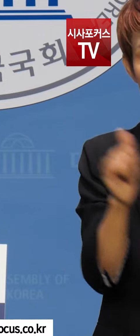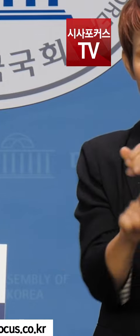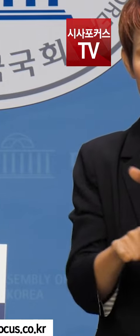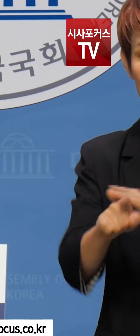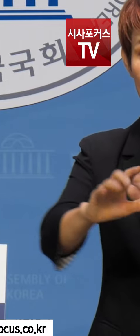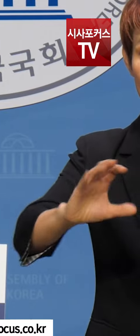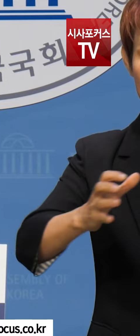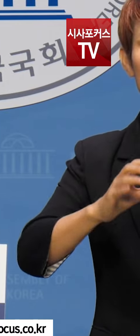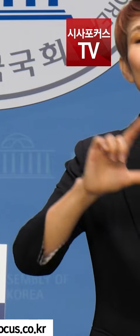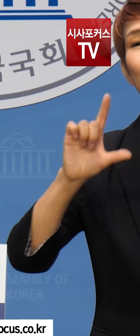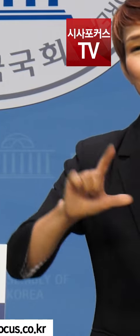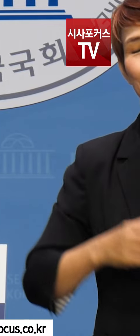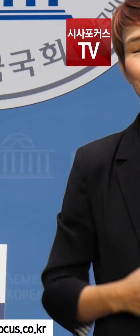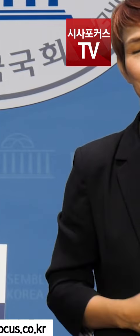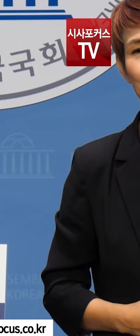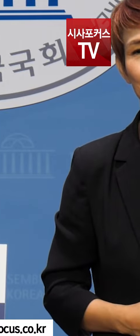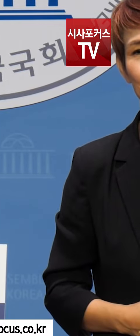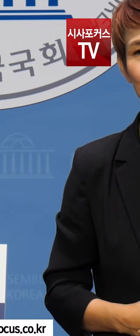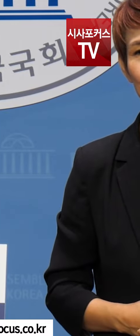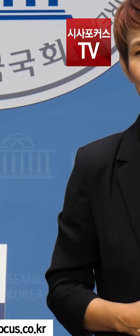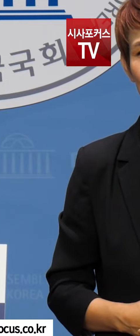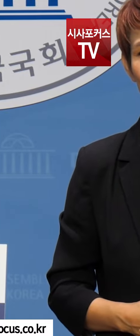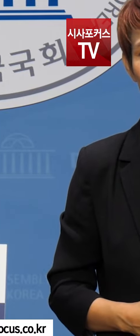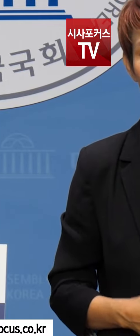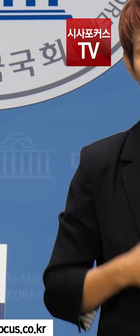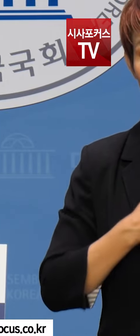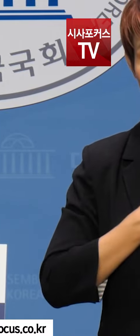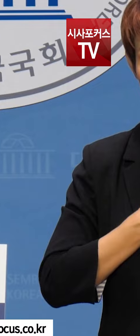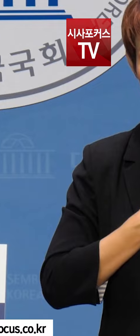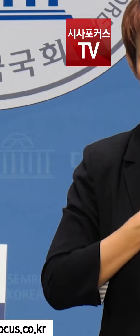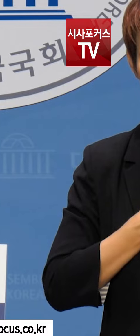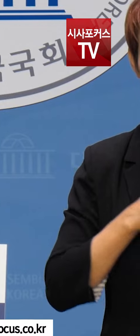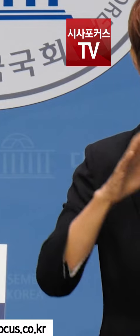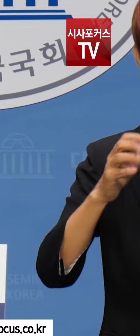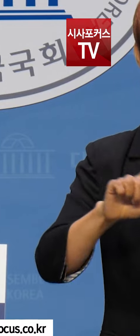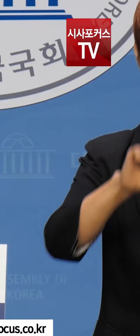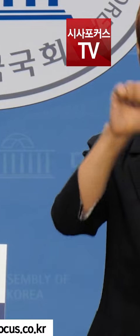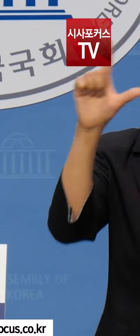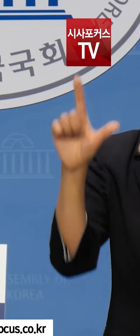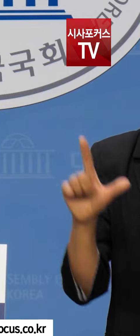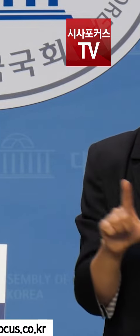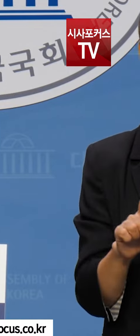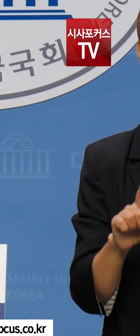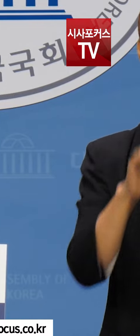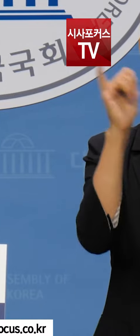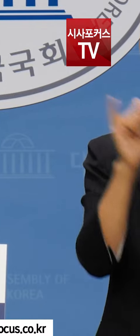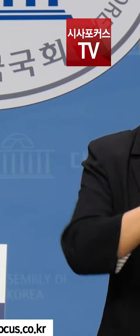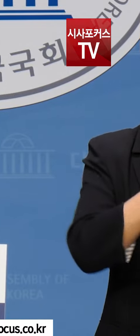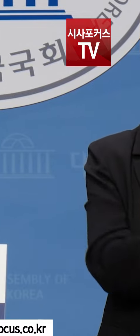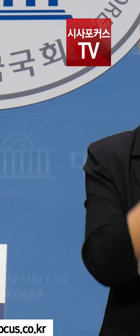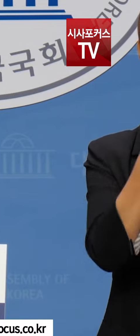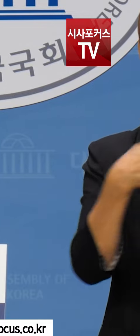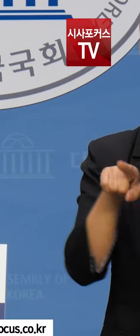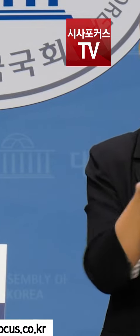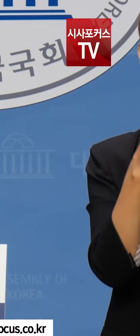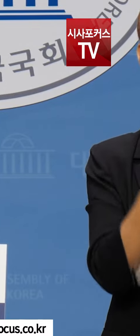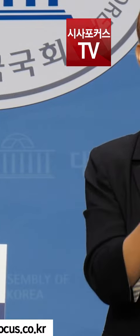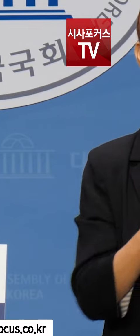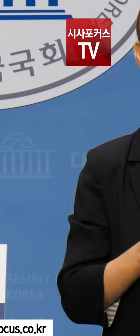선진국의 모습입니다. 개원 후 지금까지 저는 국민의 사회권 강화를 위한 법안들을